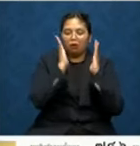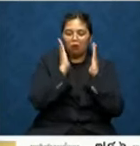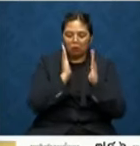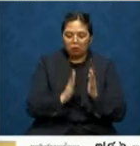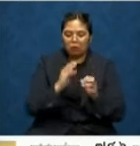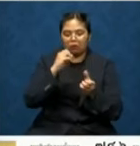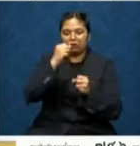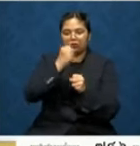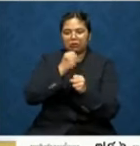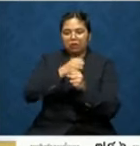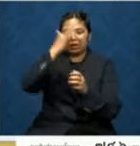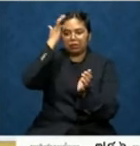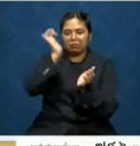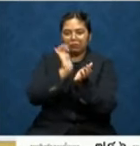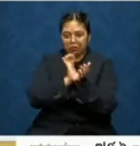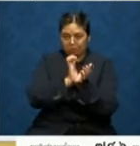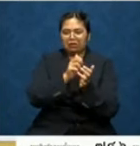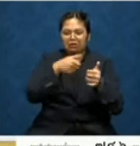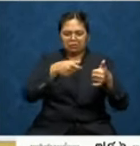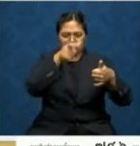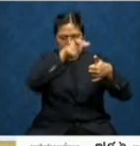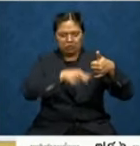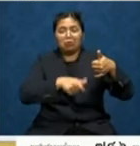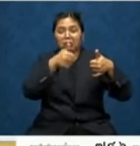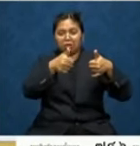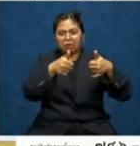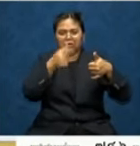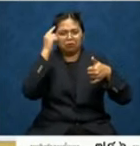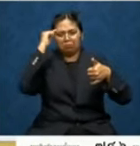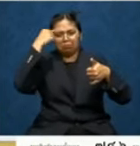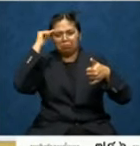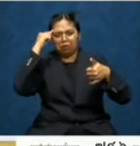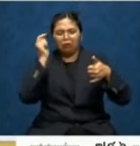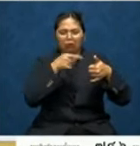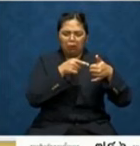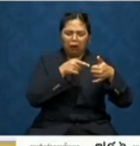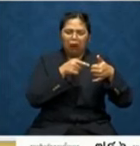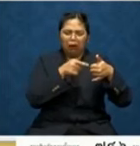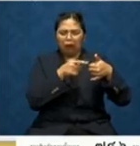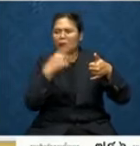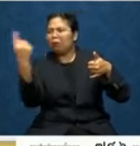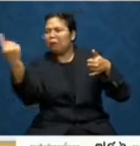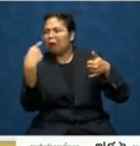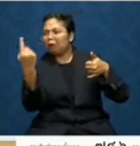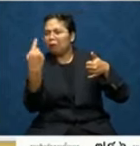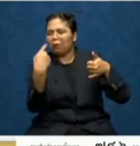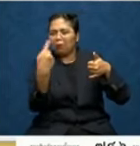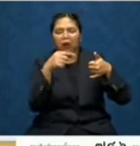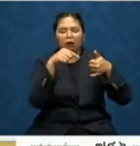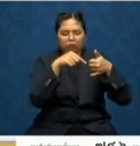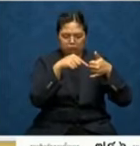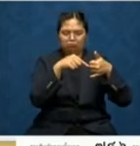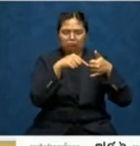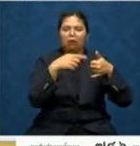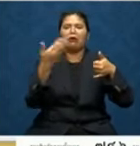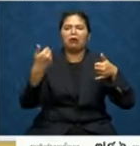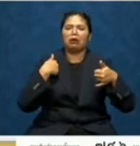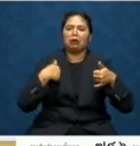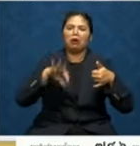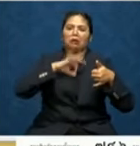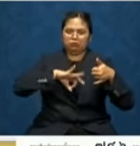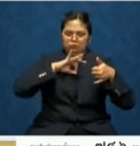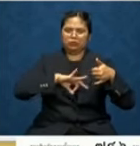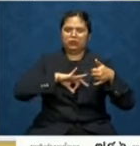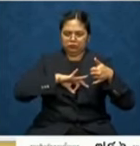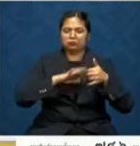้ดี จ örถที่ไม่รู้อินโอแน่ที่ไม่เกี่ยวของด้วยต้องพรอยเต็ร้อนไปด้วย นั่นก็ฝากใน